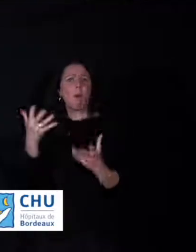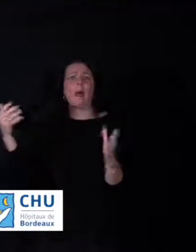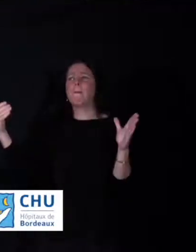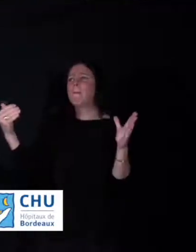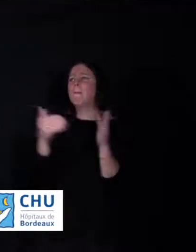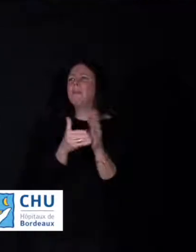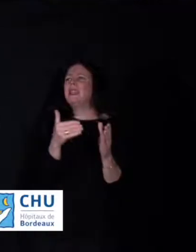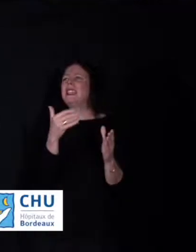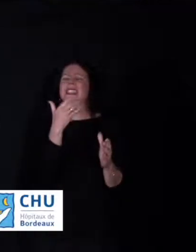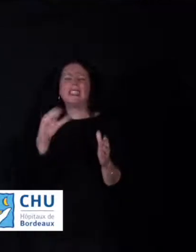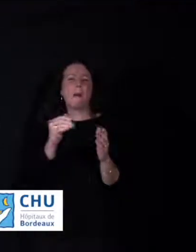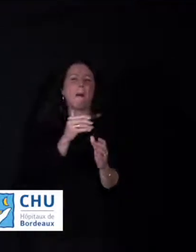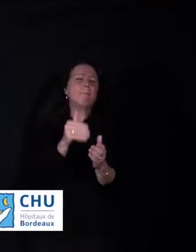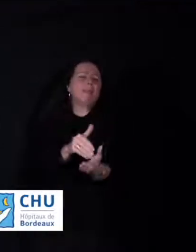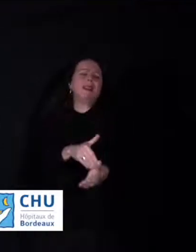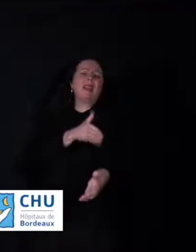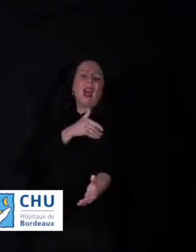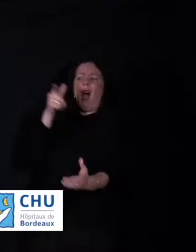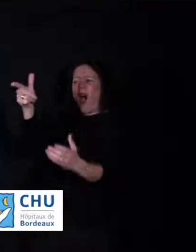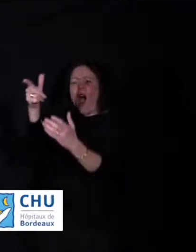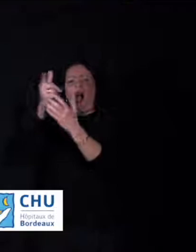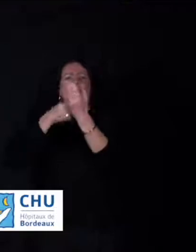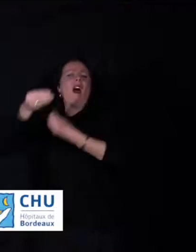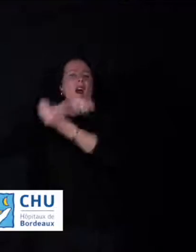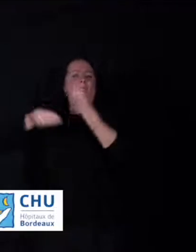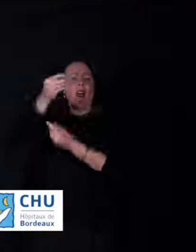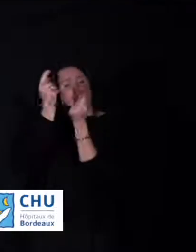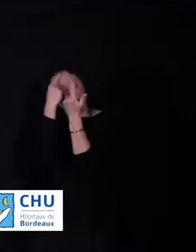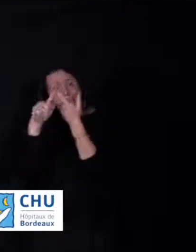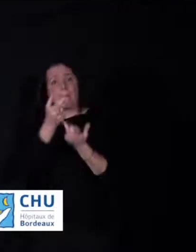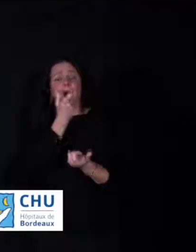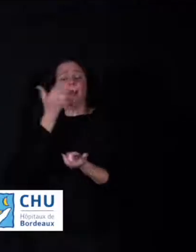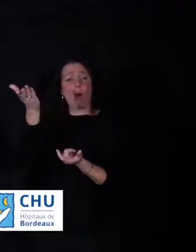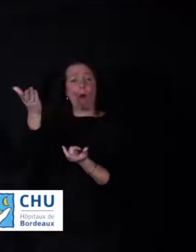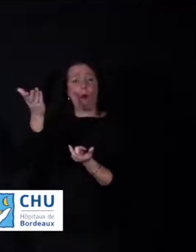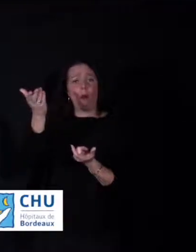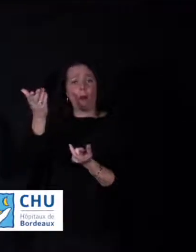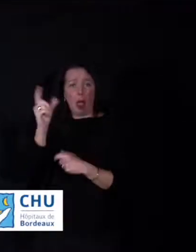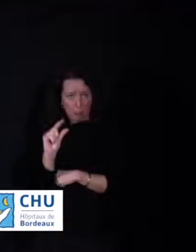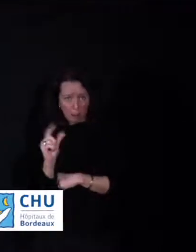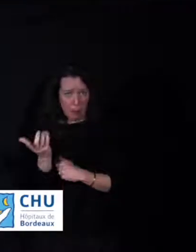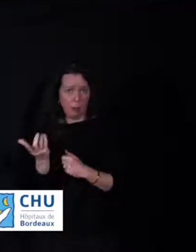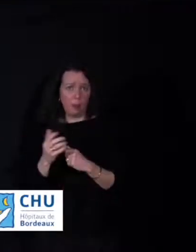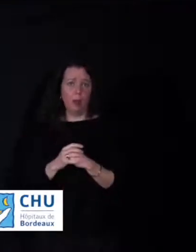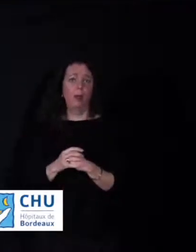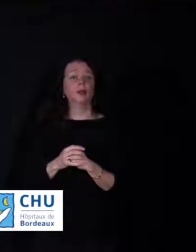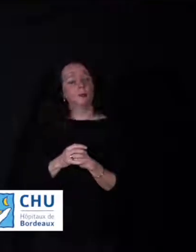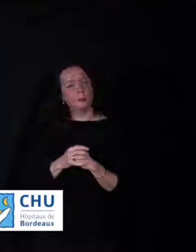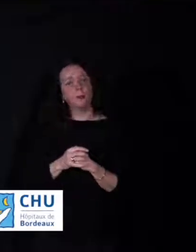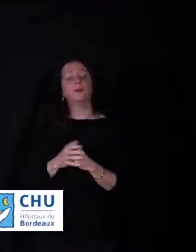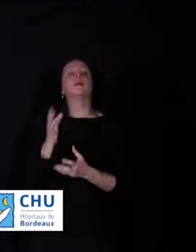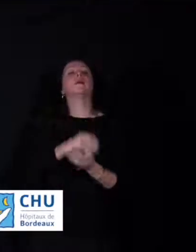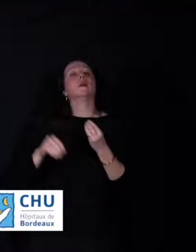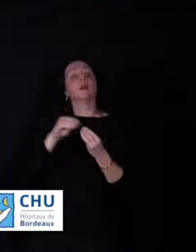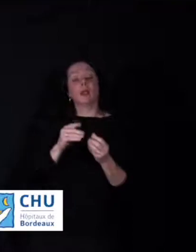1100 milliards que génère l'industrie du médicament. Alors, il faut savoir aussi que